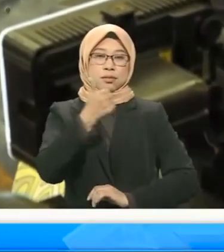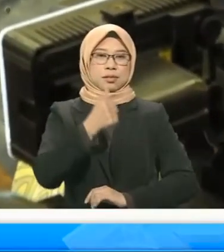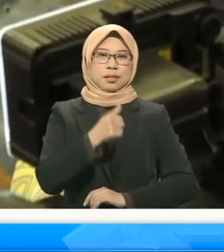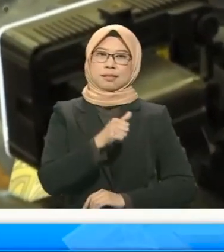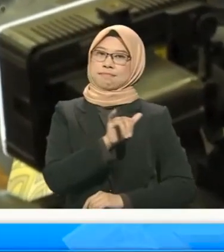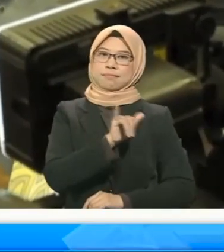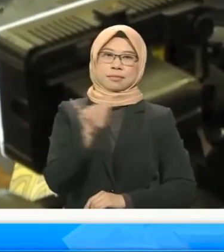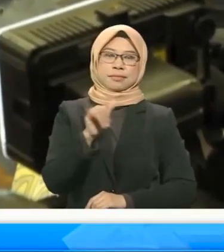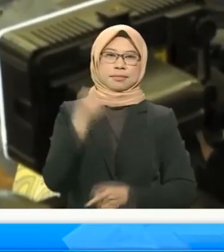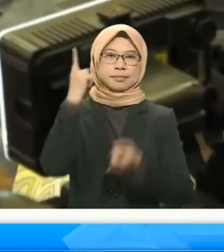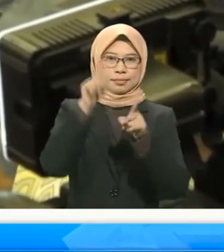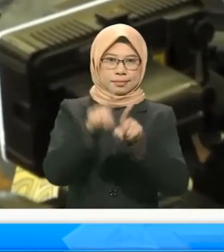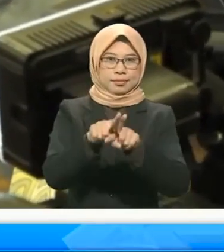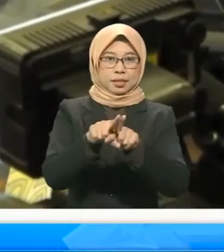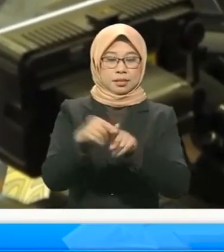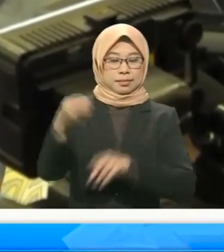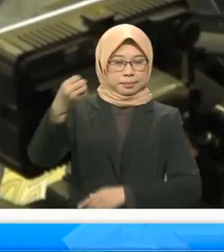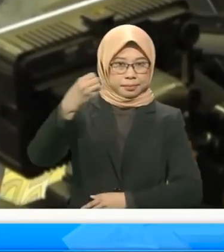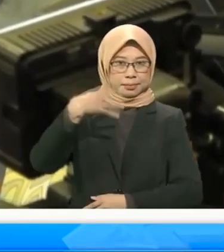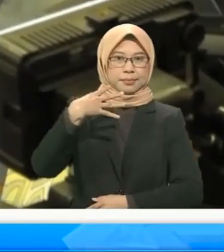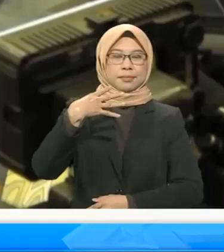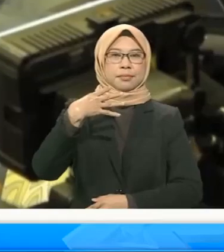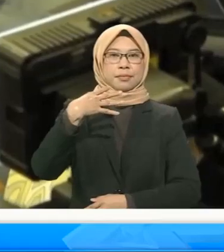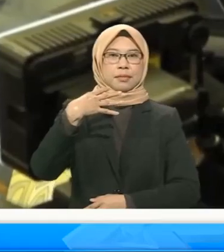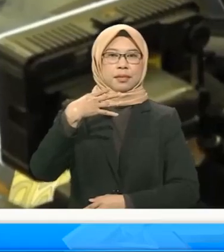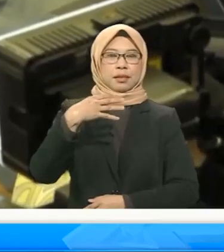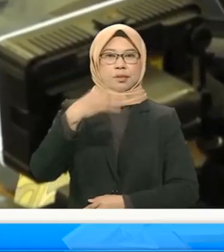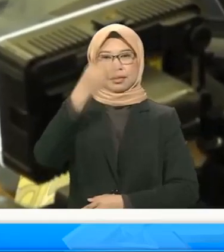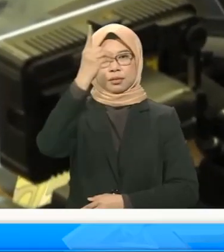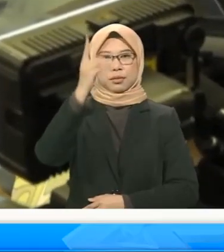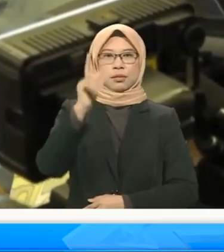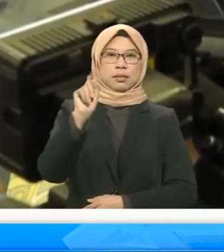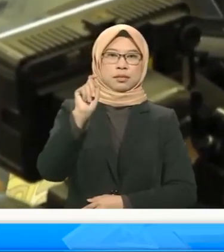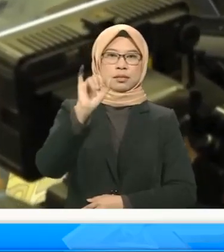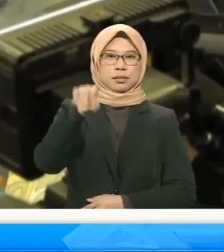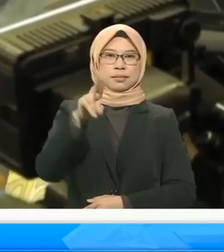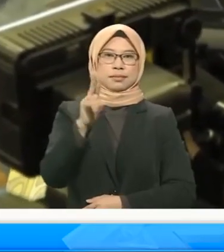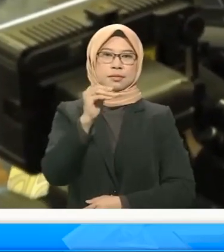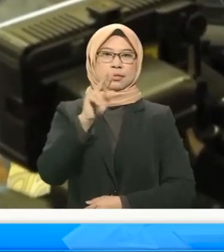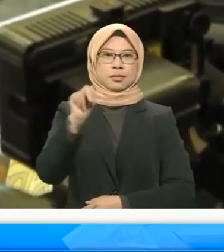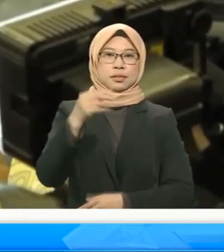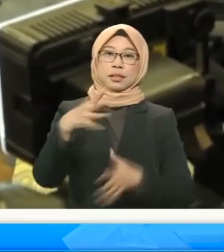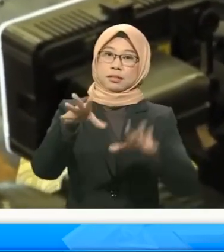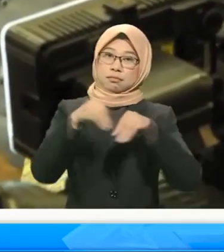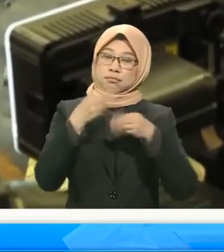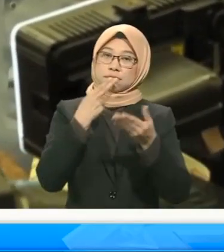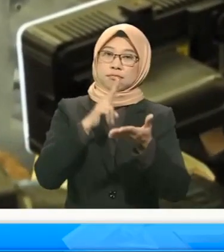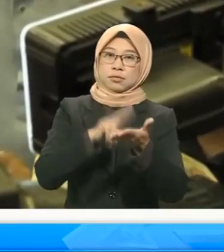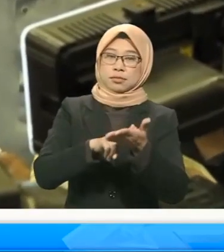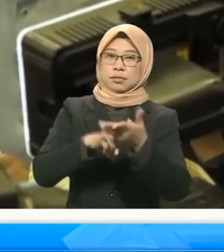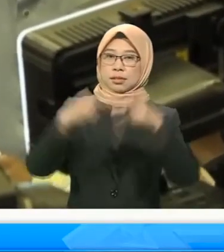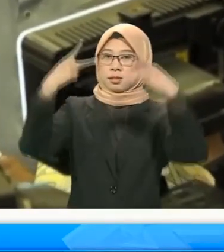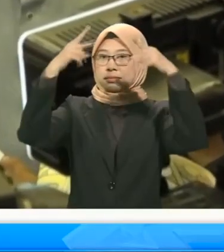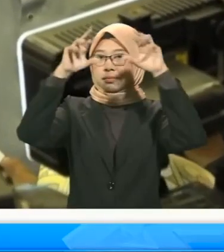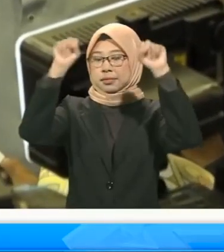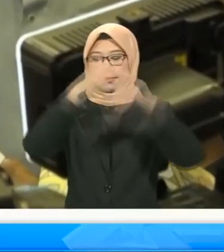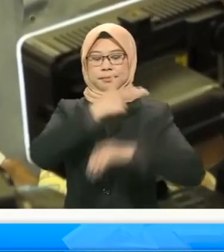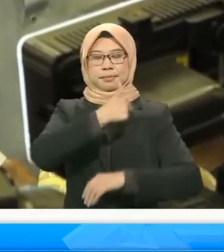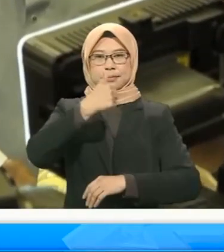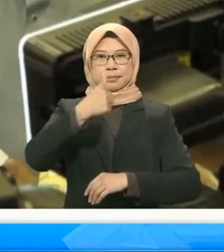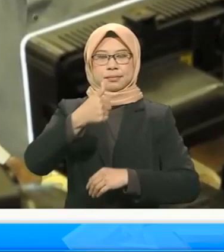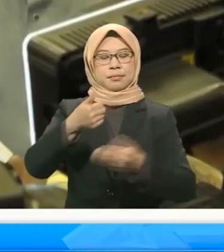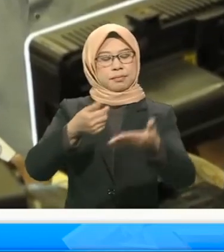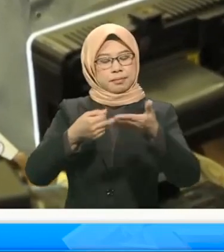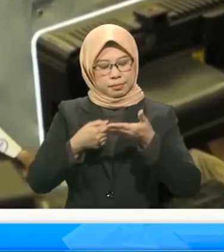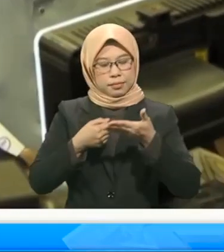bersetuju. Saya dipahamkan Datuk Seri Tajuddin dah pun mendapat surat daripada Presiden Indonesia yang